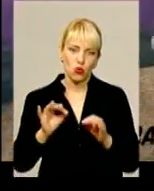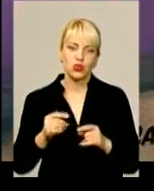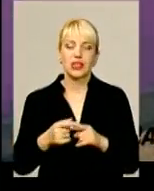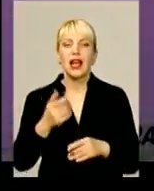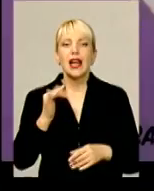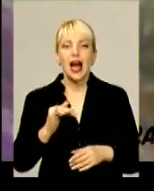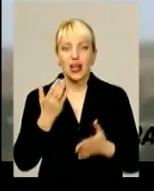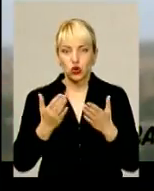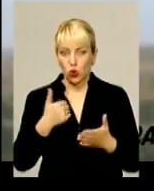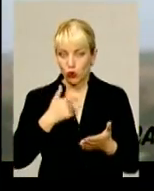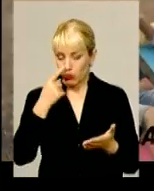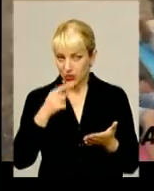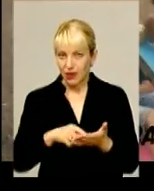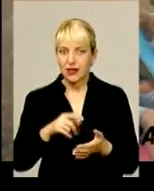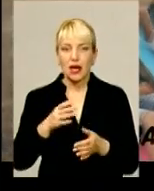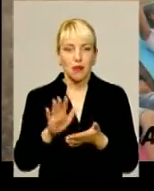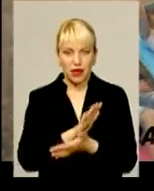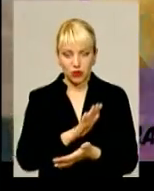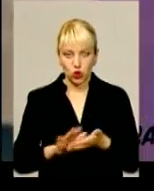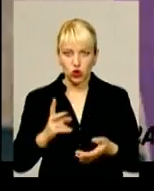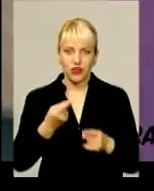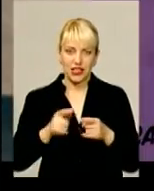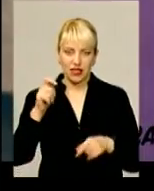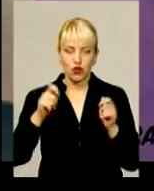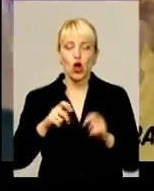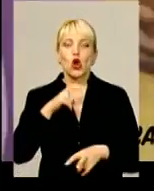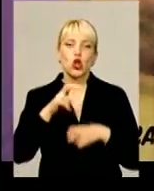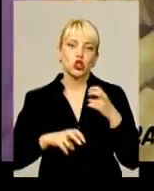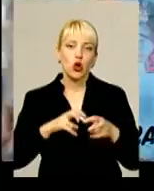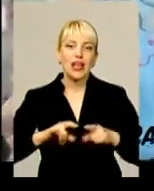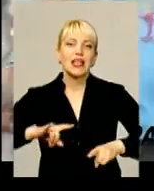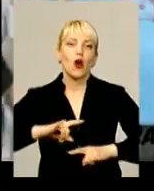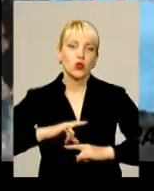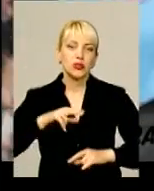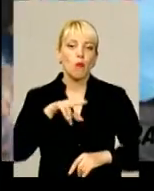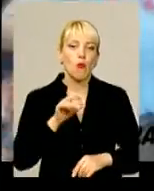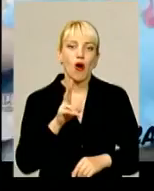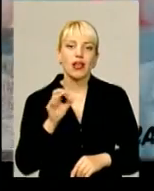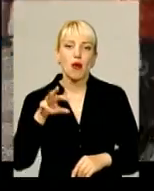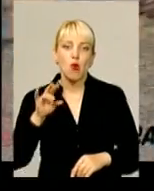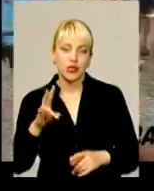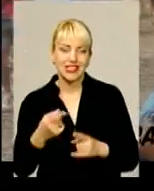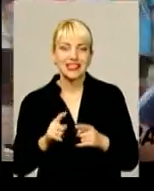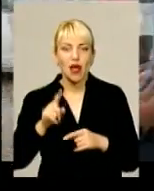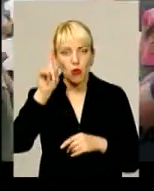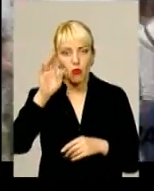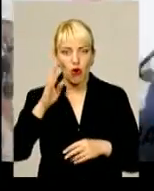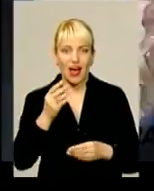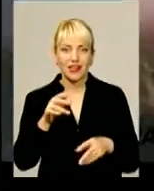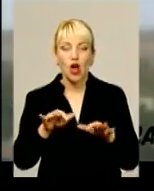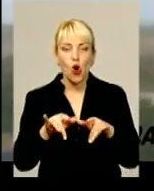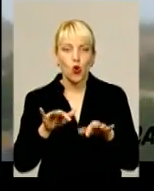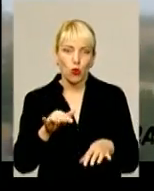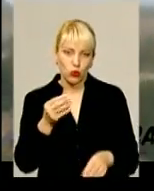потрапити на фестиваль взагалі без копійки в кишені – гайда шукати костюм покемона. Популярна гра, котра заполонила світ, цьогоріч